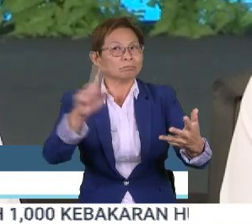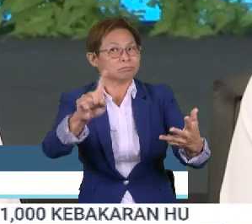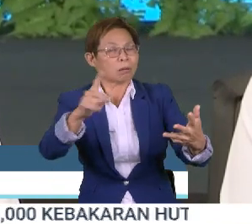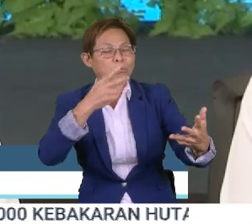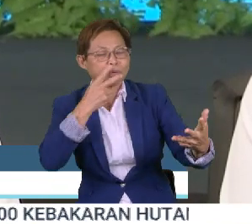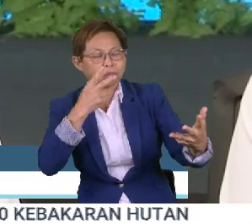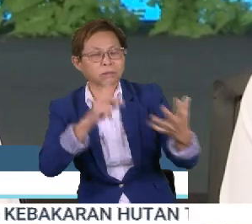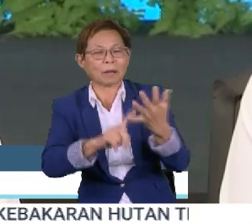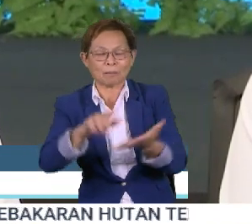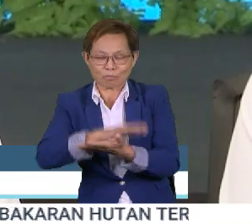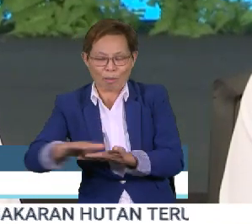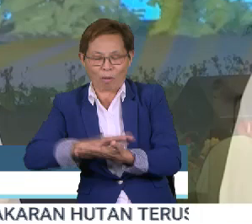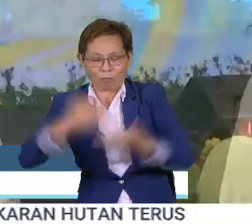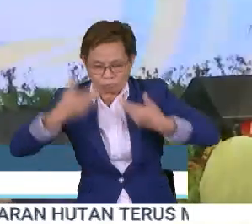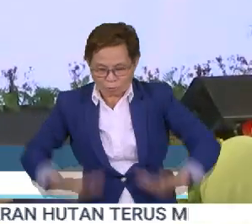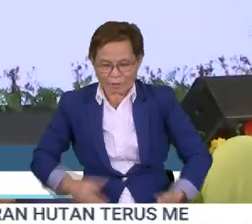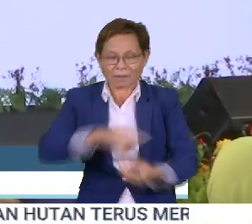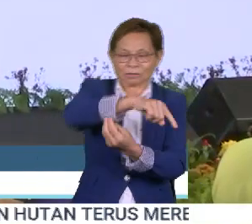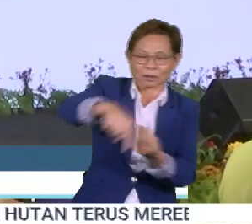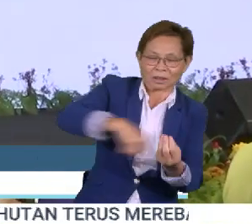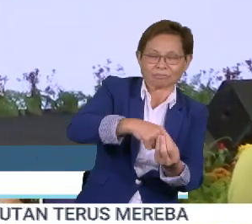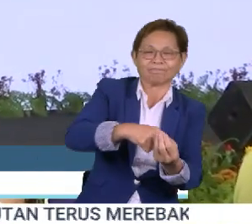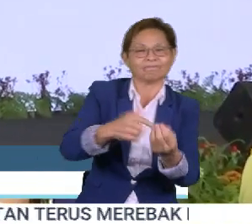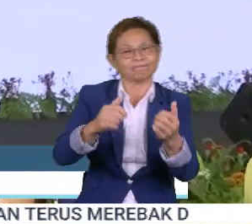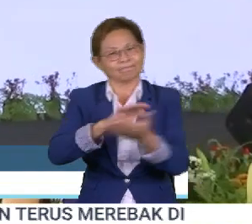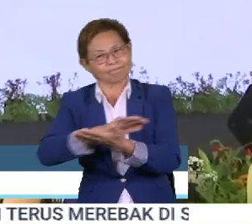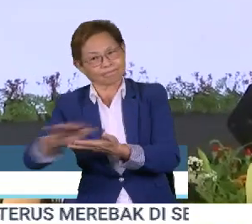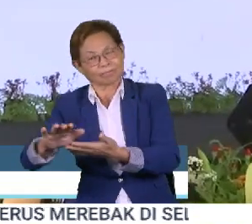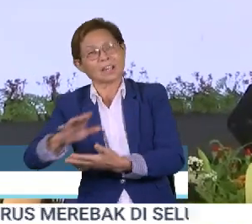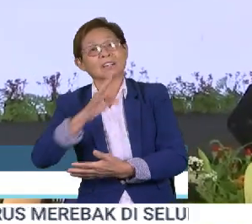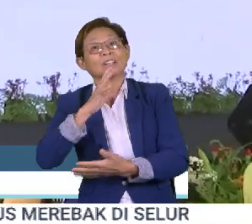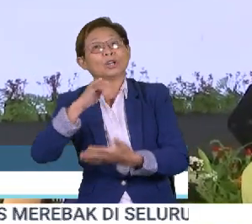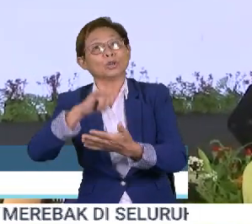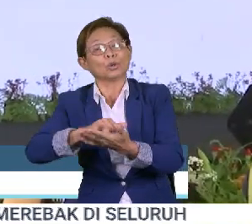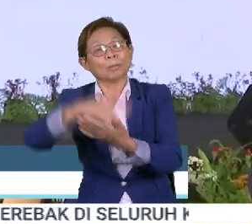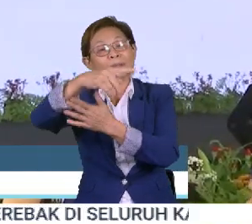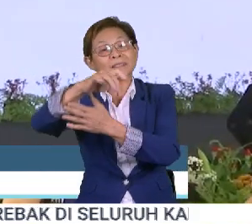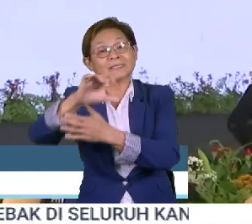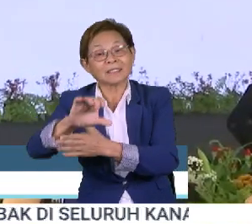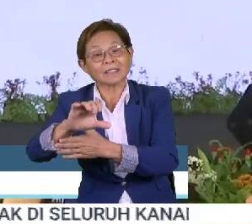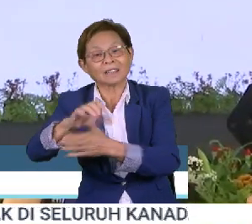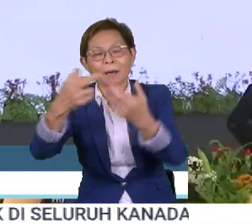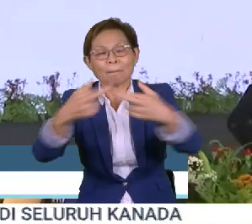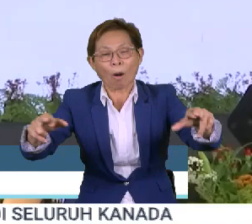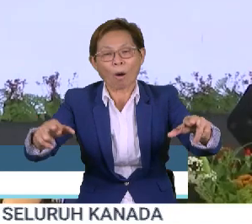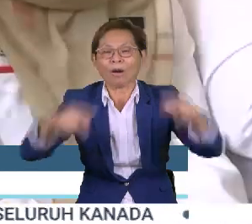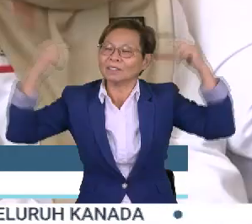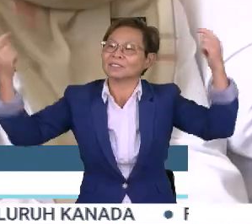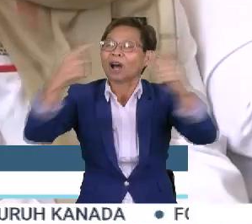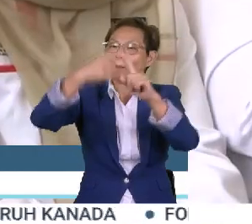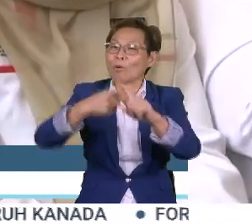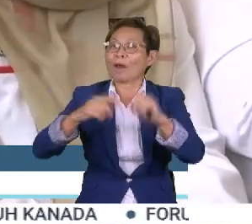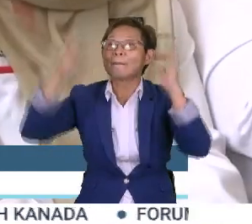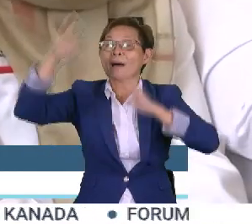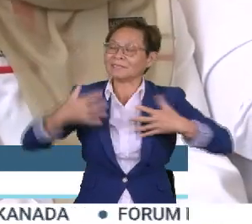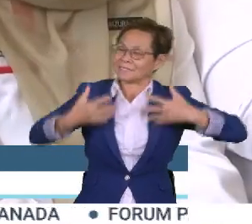serta kebersihan diri dan psikitaran beliau pelancaran sambutan bulan